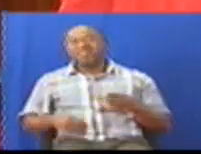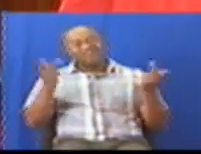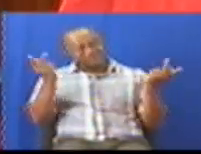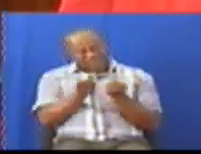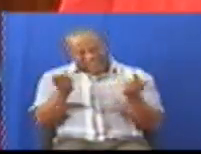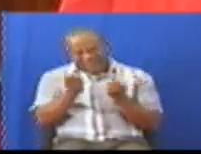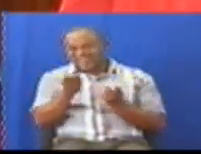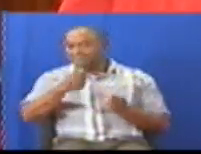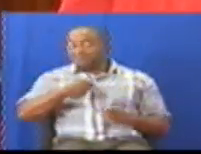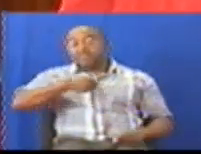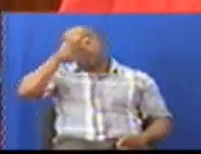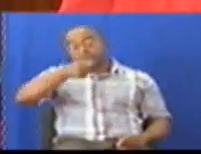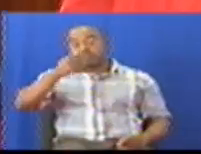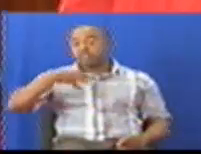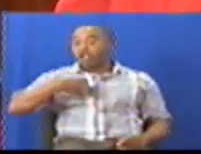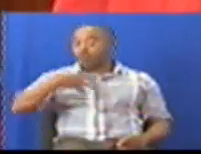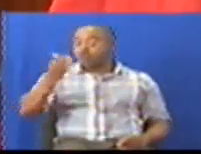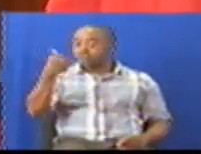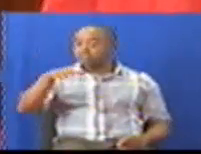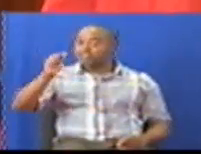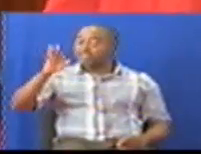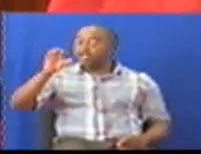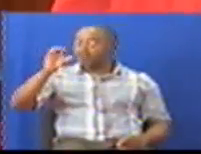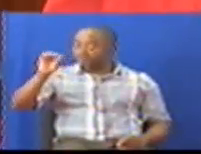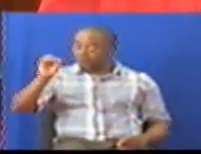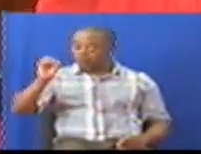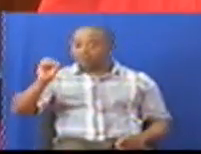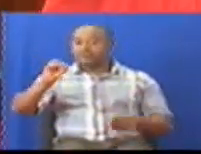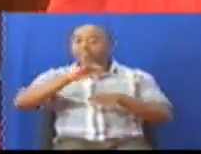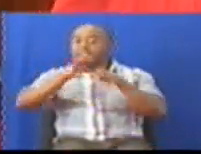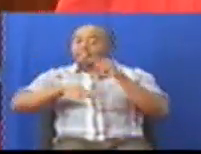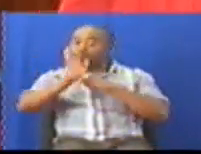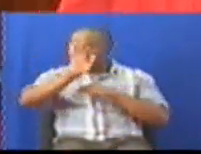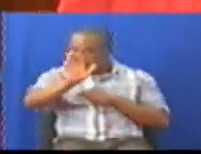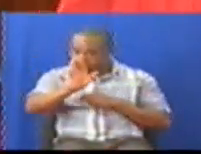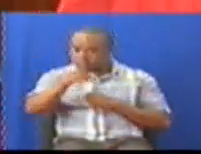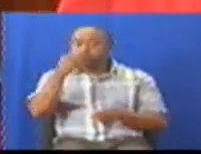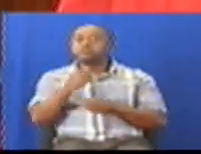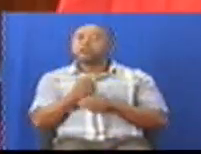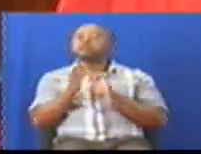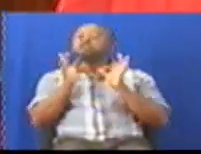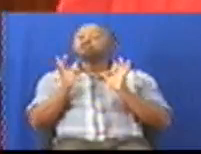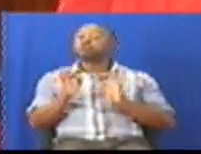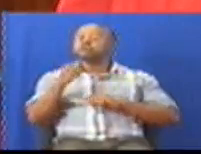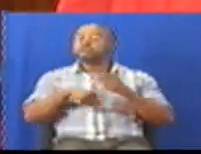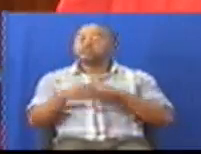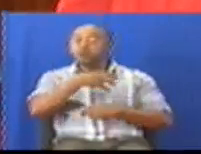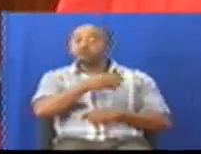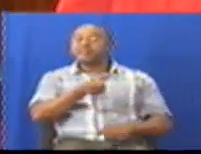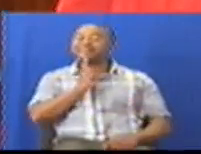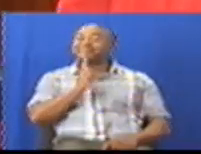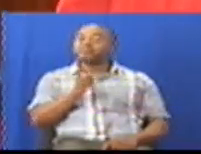Jafo pamoja na manaibu wake Kandege na Waitala kwa kazi nzuri walioifanya ndani ya wizara hii,